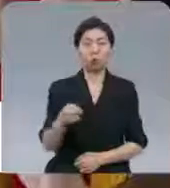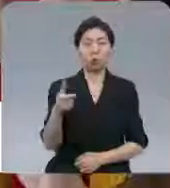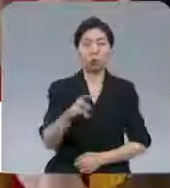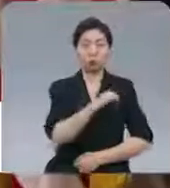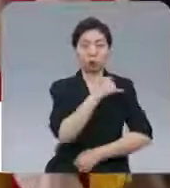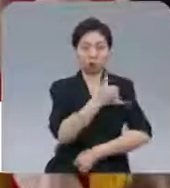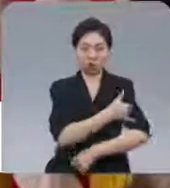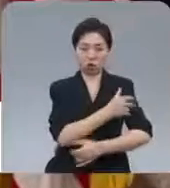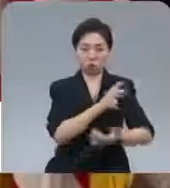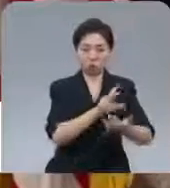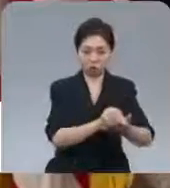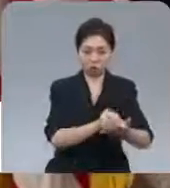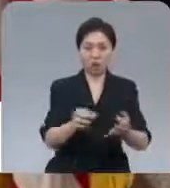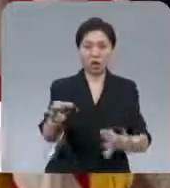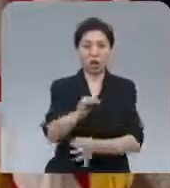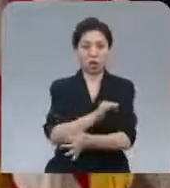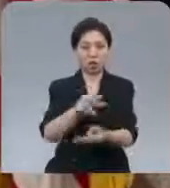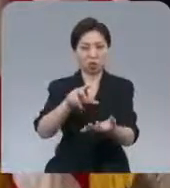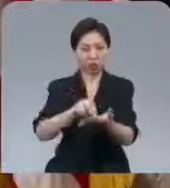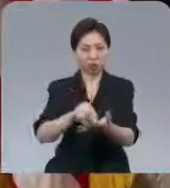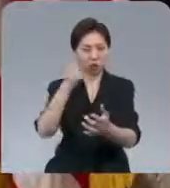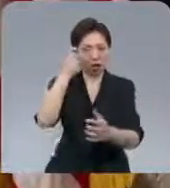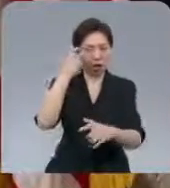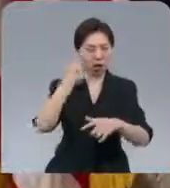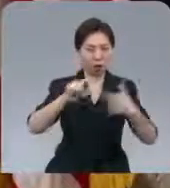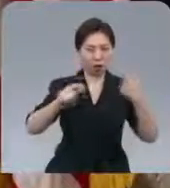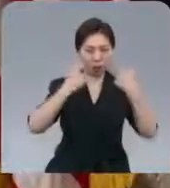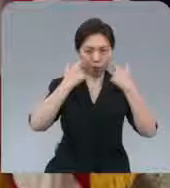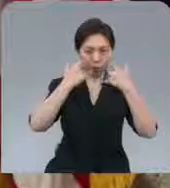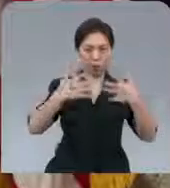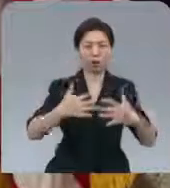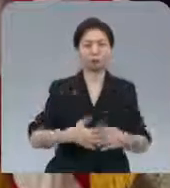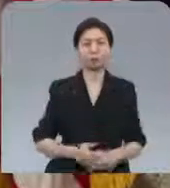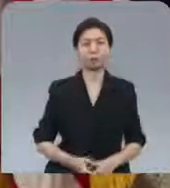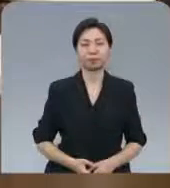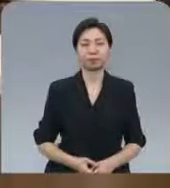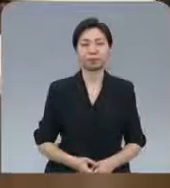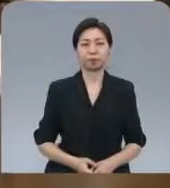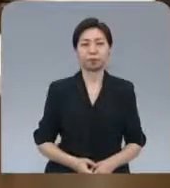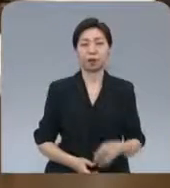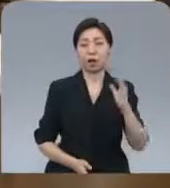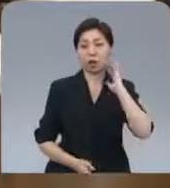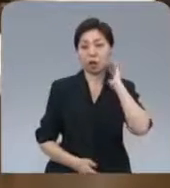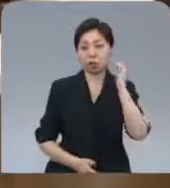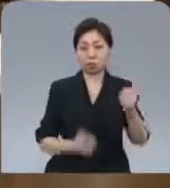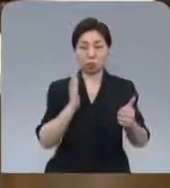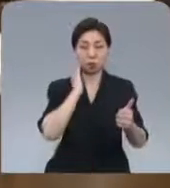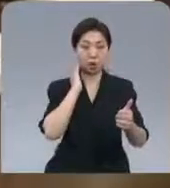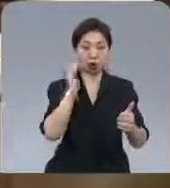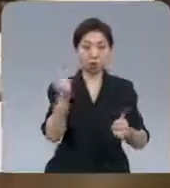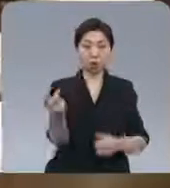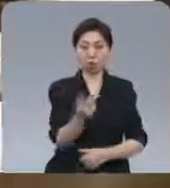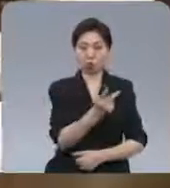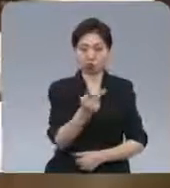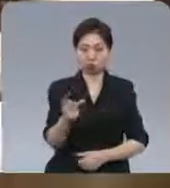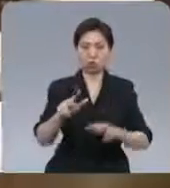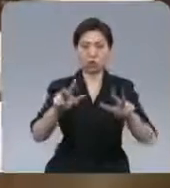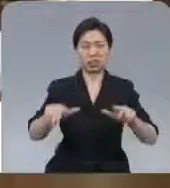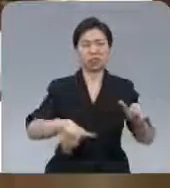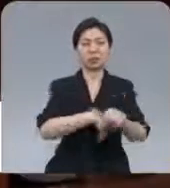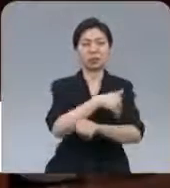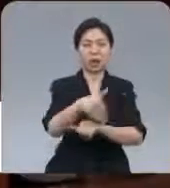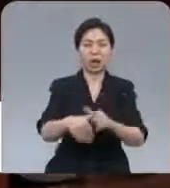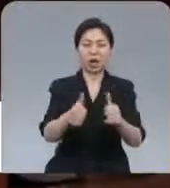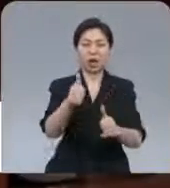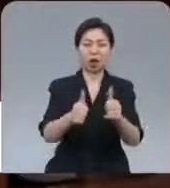договорились избегать конфликтов и совместно искать пути мирного сосуществования как сообщил представитель белого дома беседа продолжалась